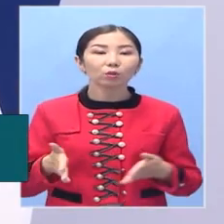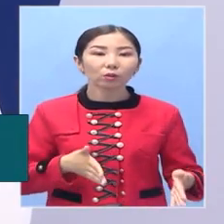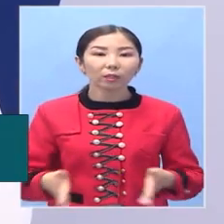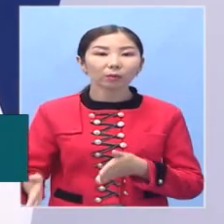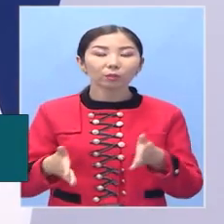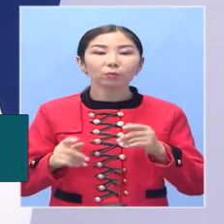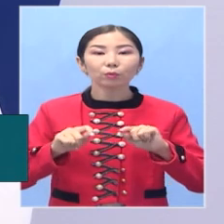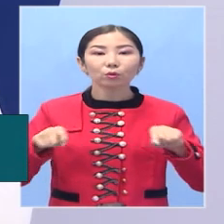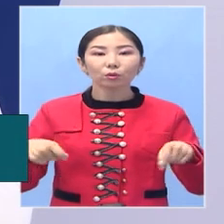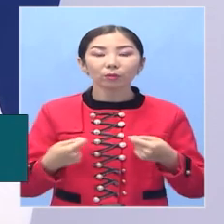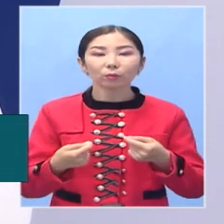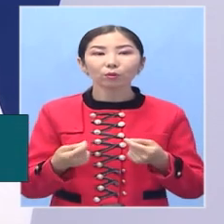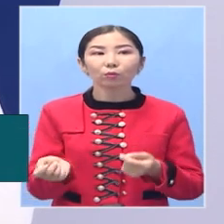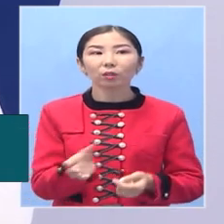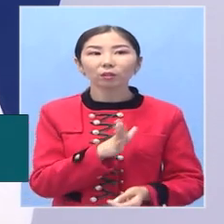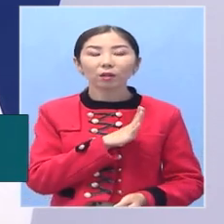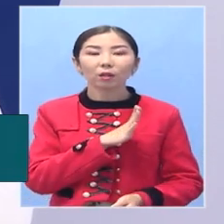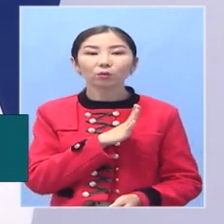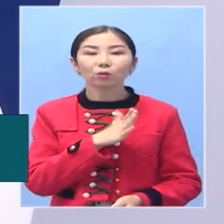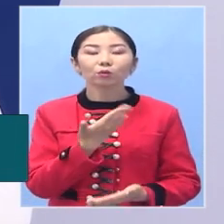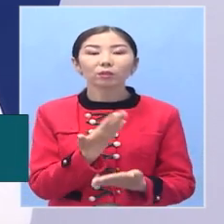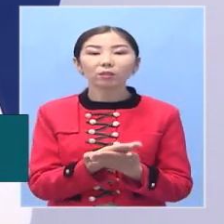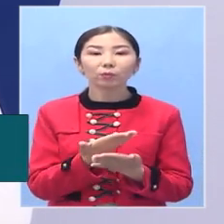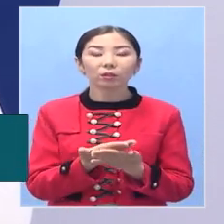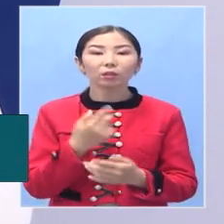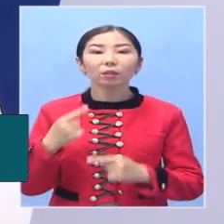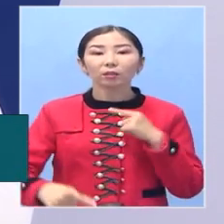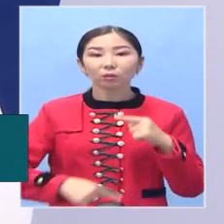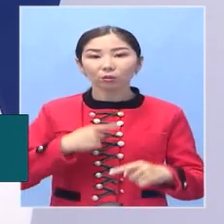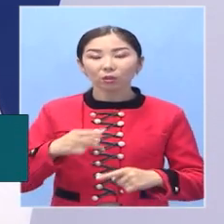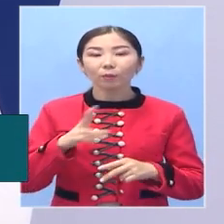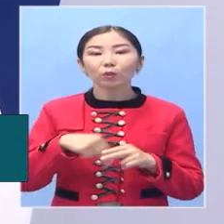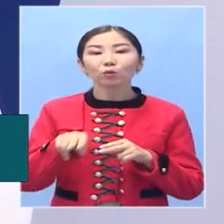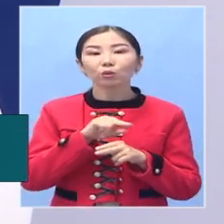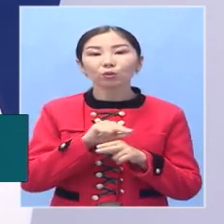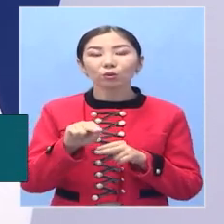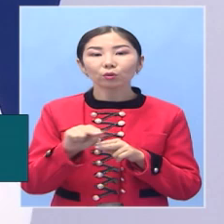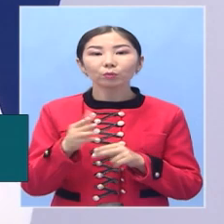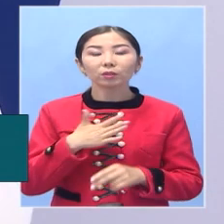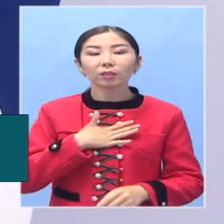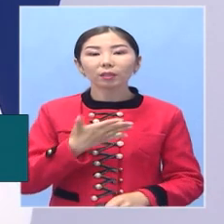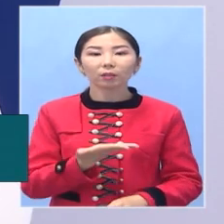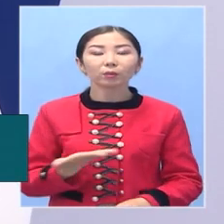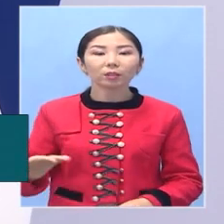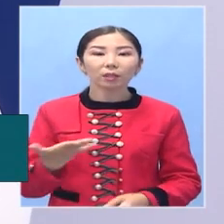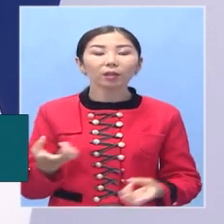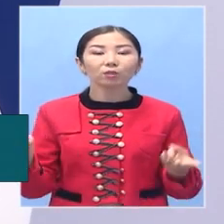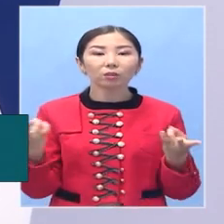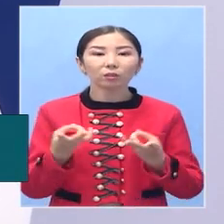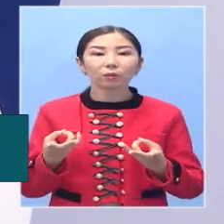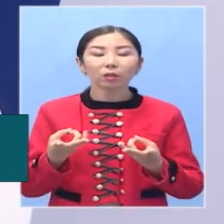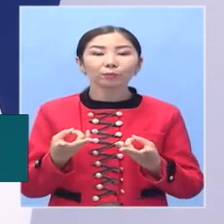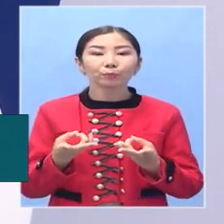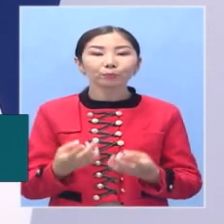енді. Жасыратын жоқ. Сол себепті ағымдағы жөндеу деген бізге керек. Өйткені енді